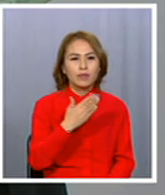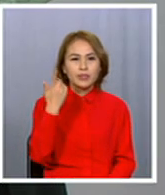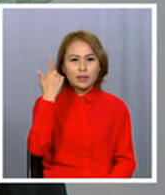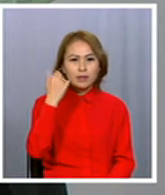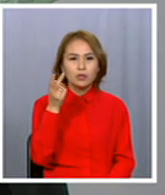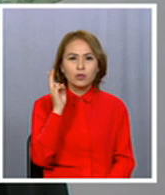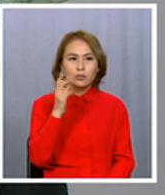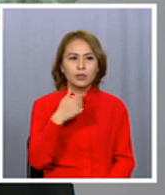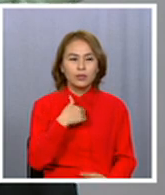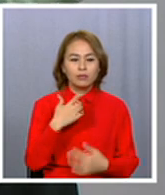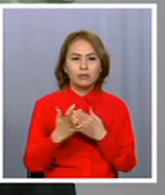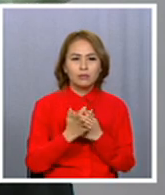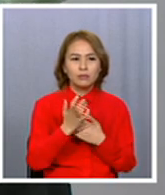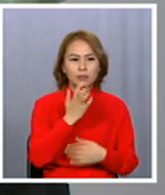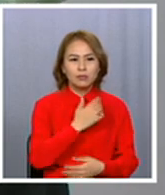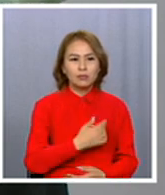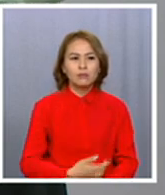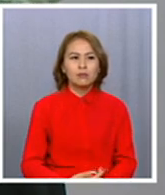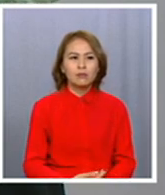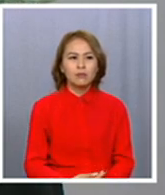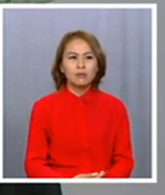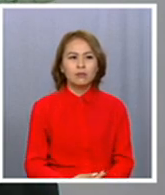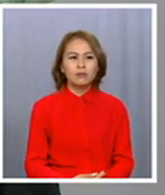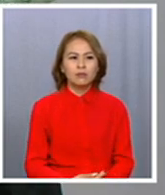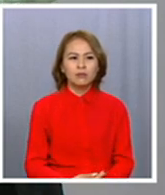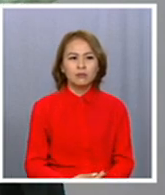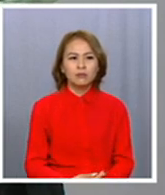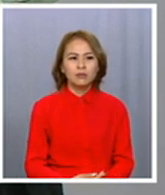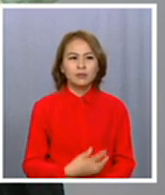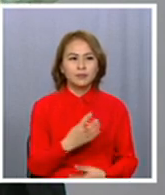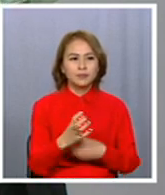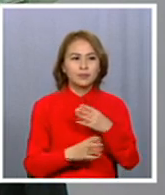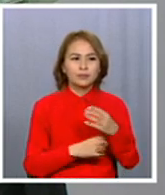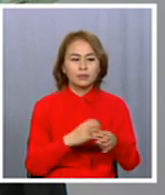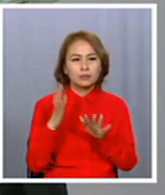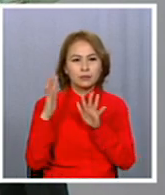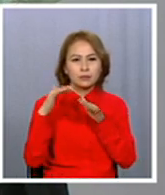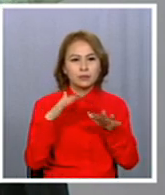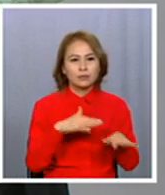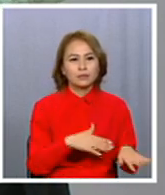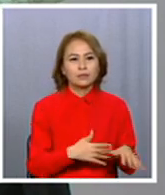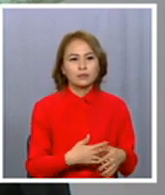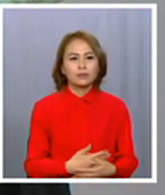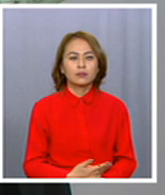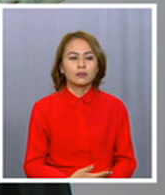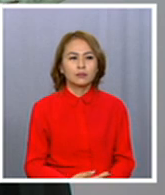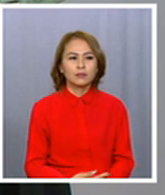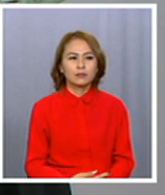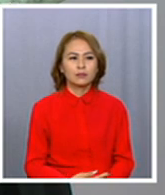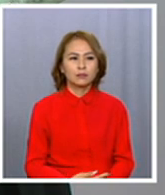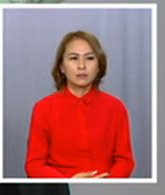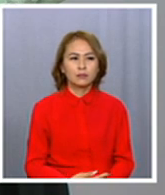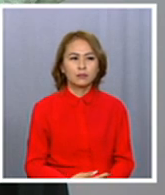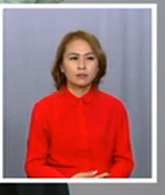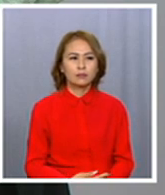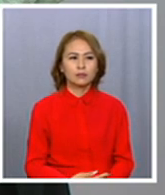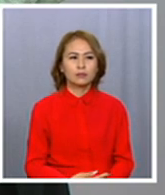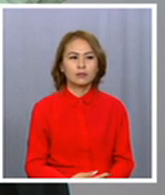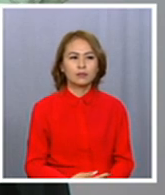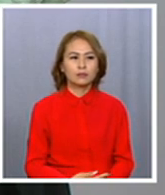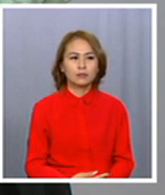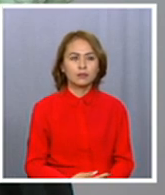прислал? Мировой океан. Мировой океан, ребята, это